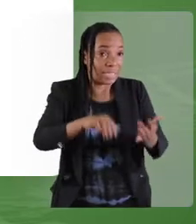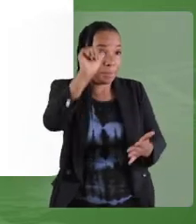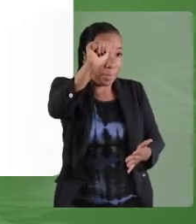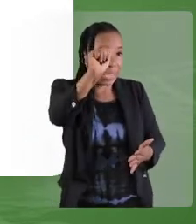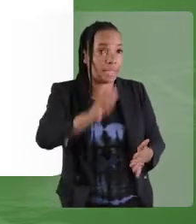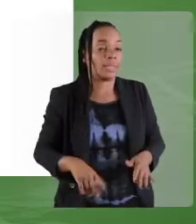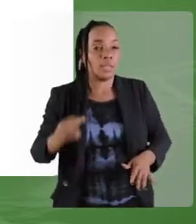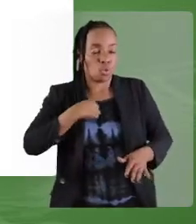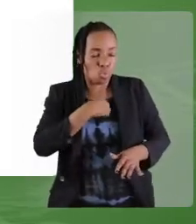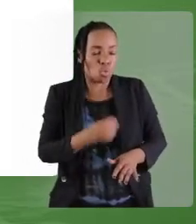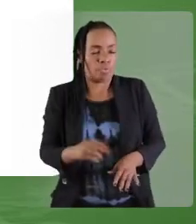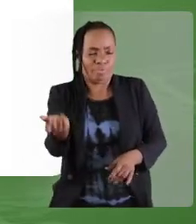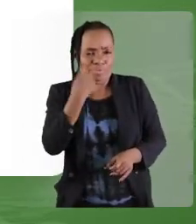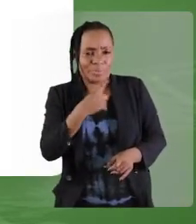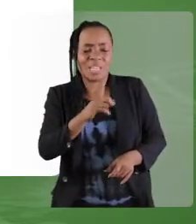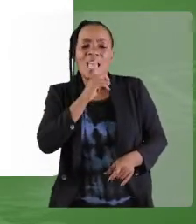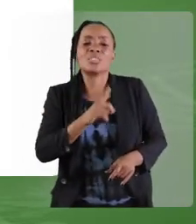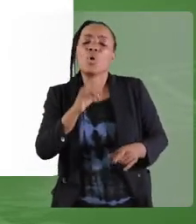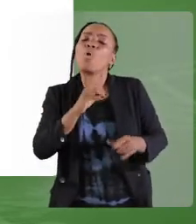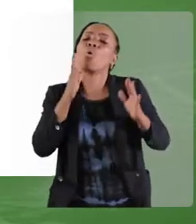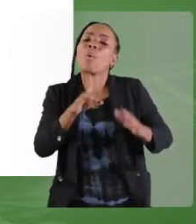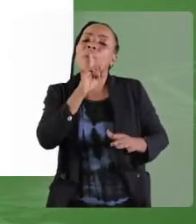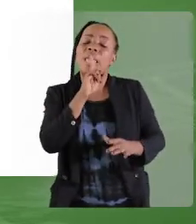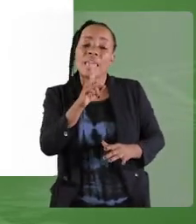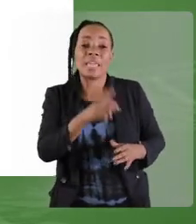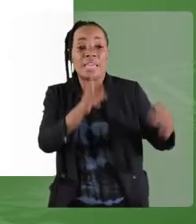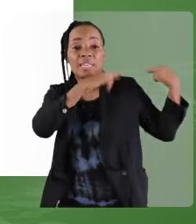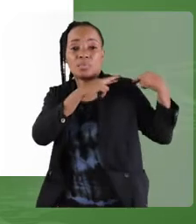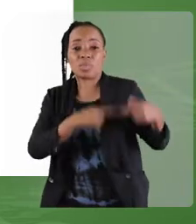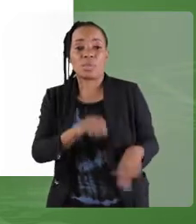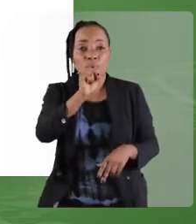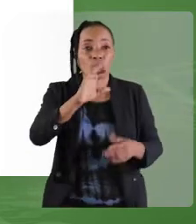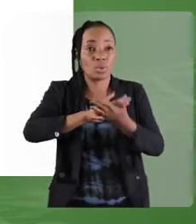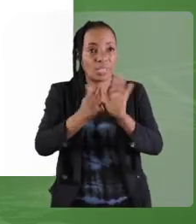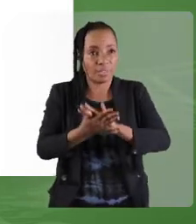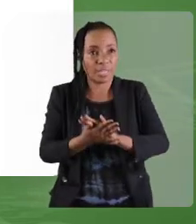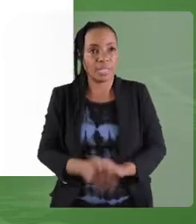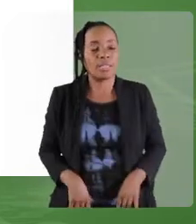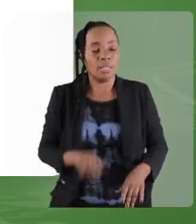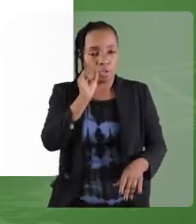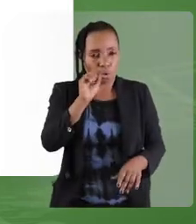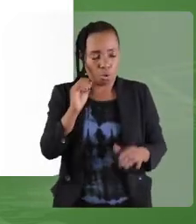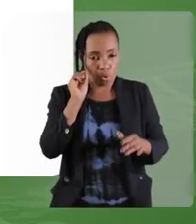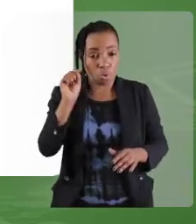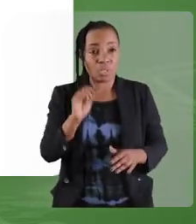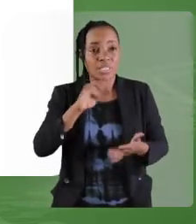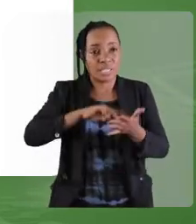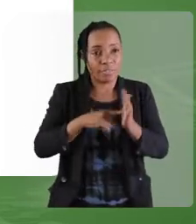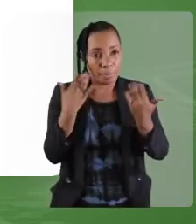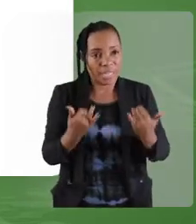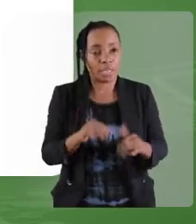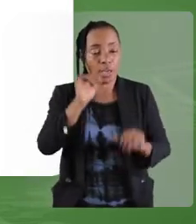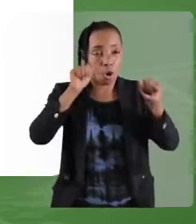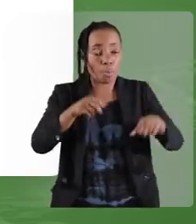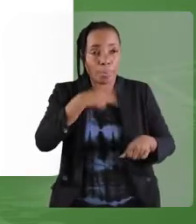devenir? Alors le grand B nous permettra d'évaluer la critique externe. Je vous donne les